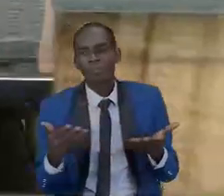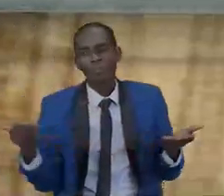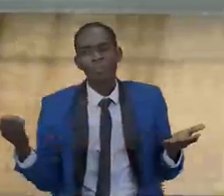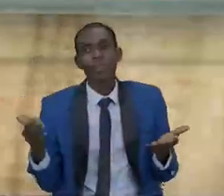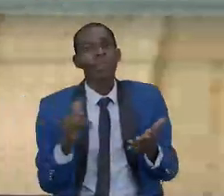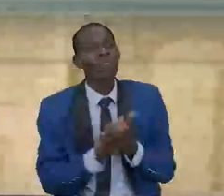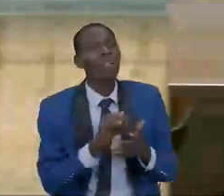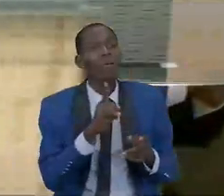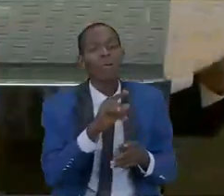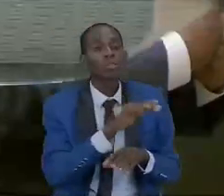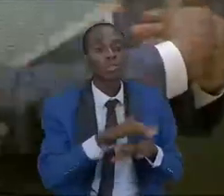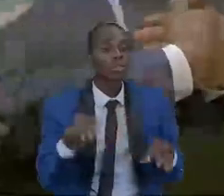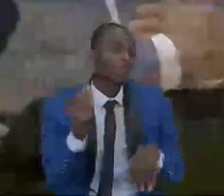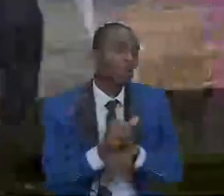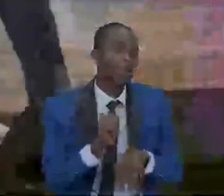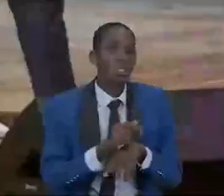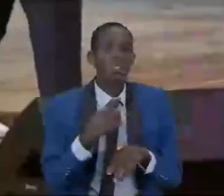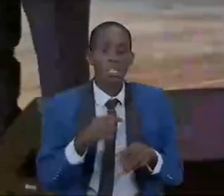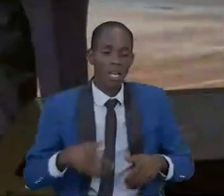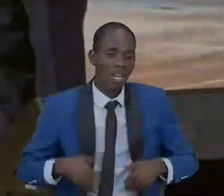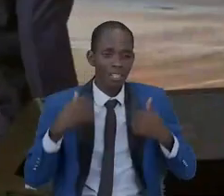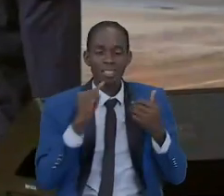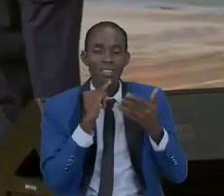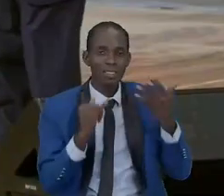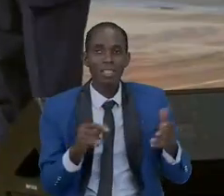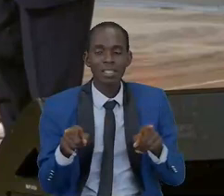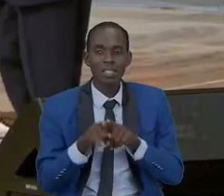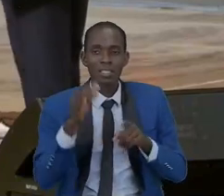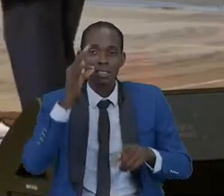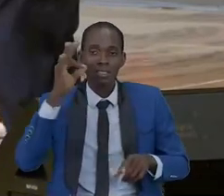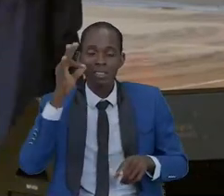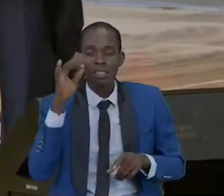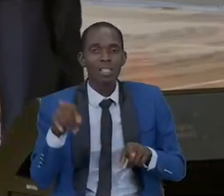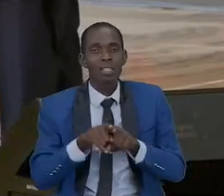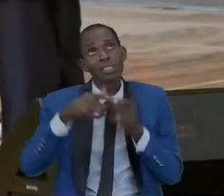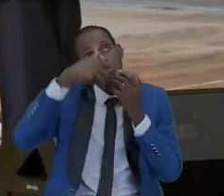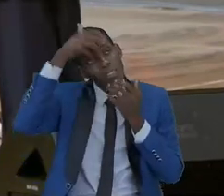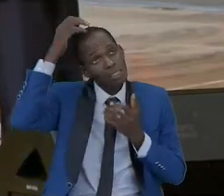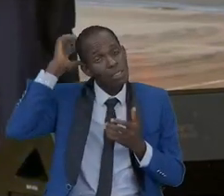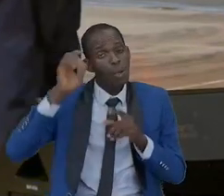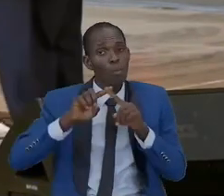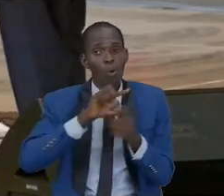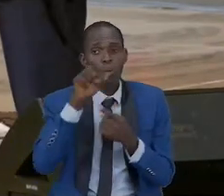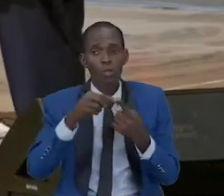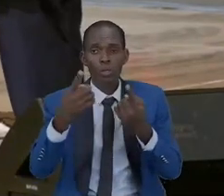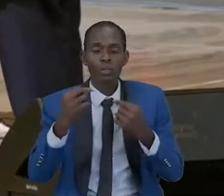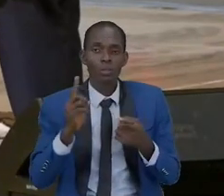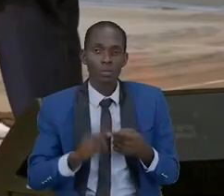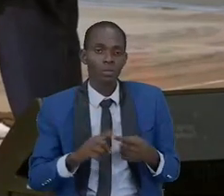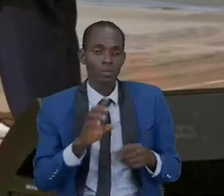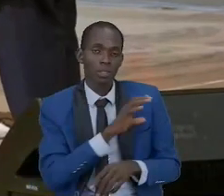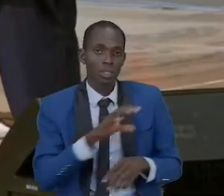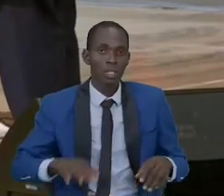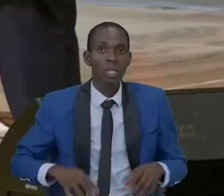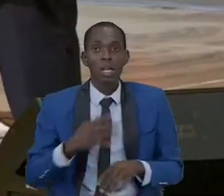vous voyez c'est la solution psychologique alors cette personne vous vous achetez comme un tyran comme un